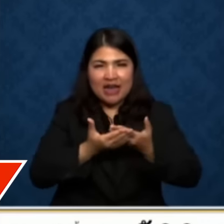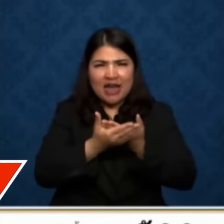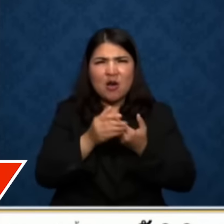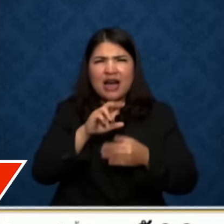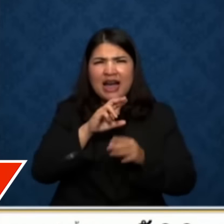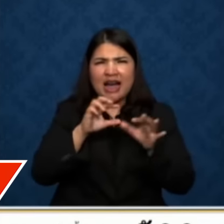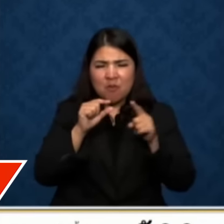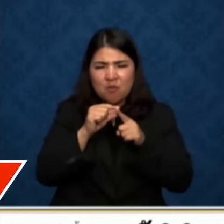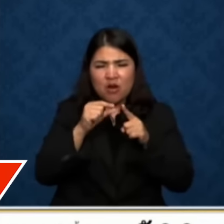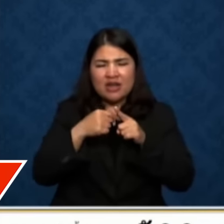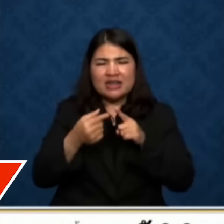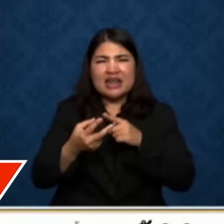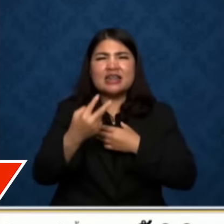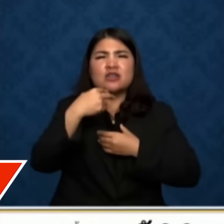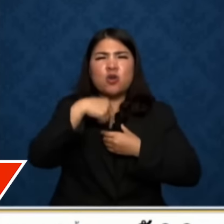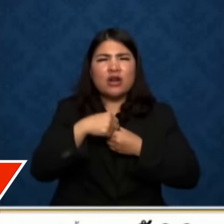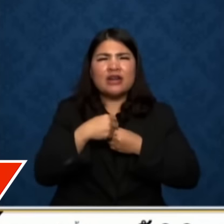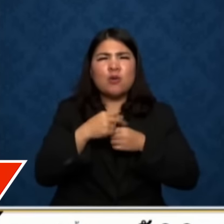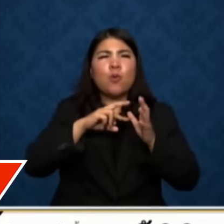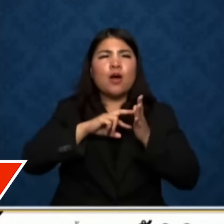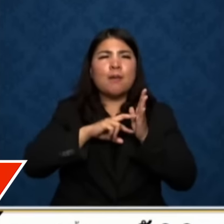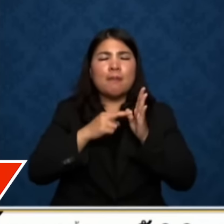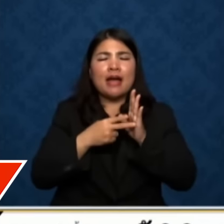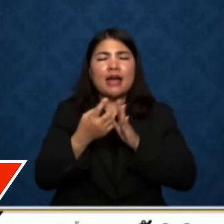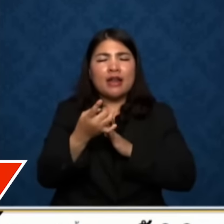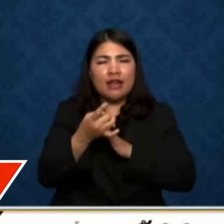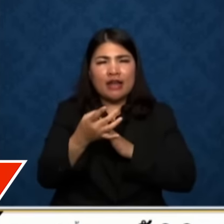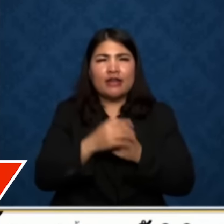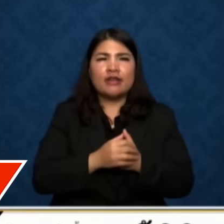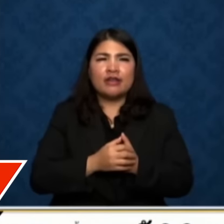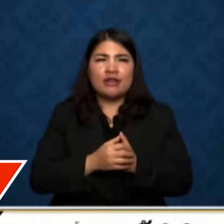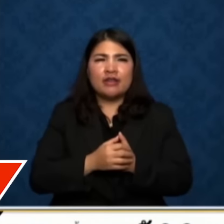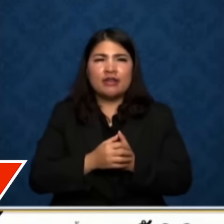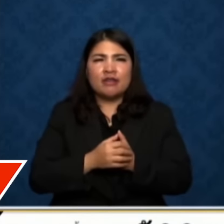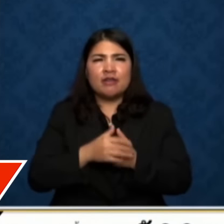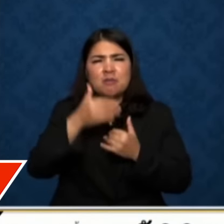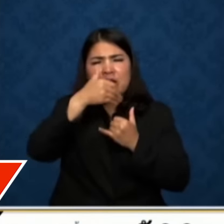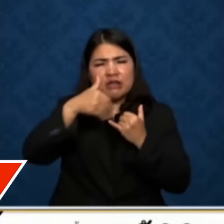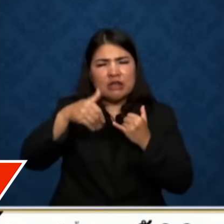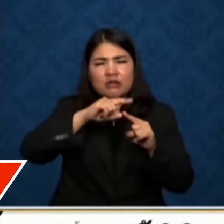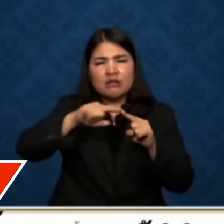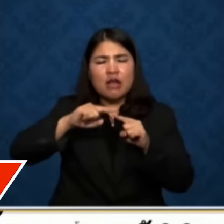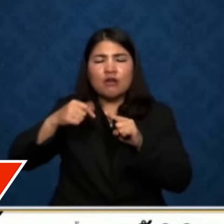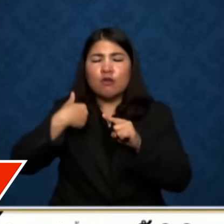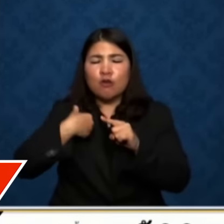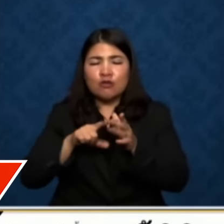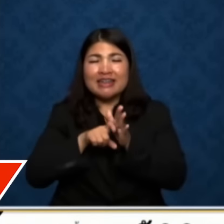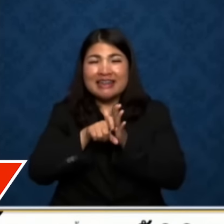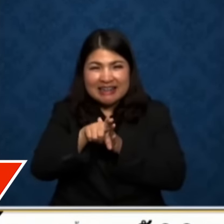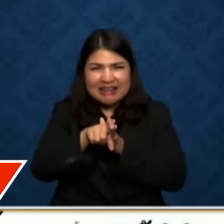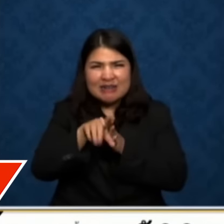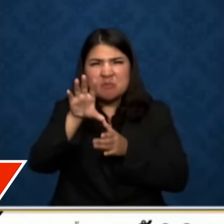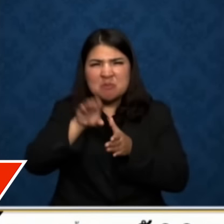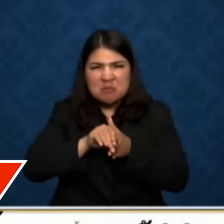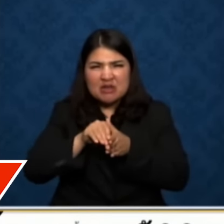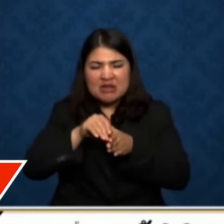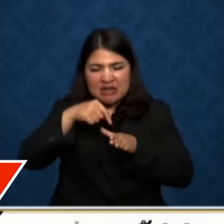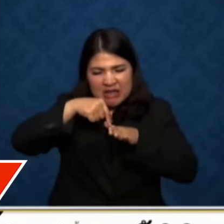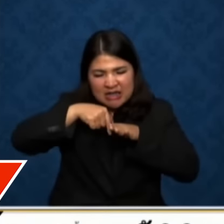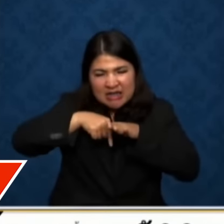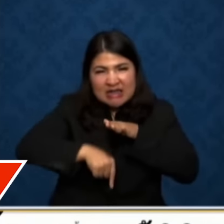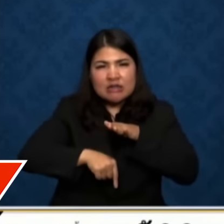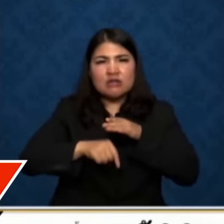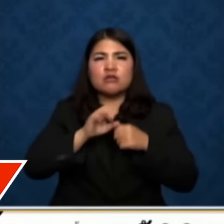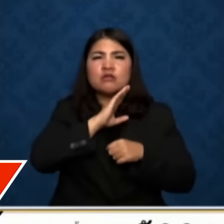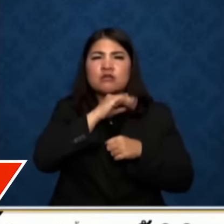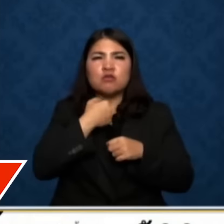ออะไรสไลด์ถัดไปครับผ่าไหล่การผ่าตัดทุกอันเขาอาจจะติดเชื้อได้แต่ต้องเป็นการติดเชื้อเชิงลึกเรียกว่า deep infection เ